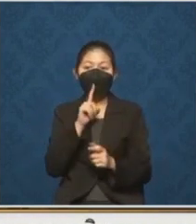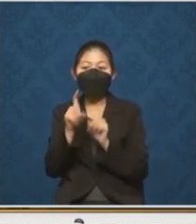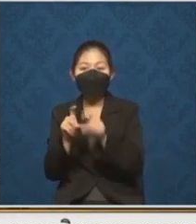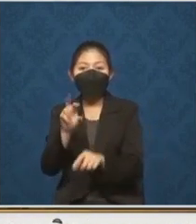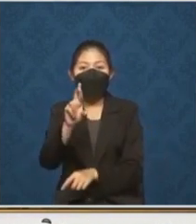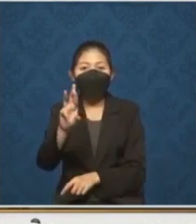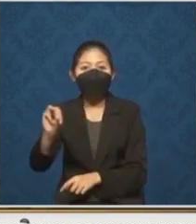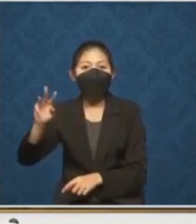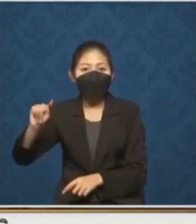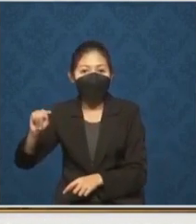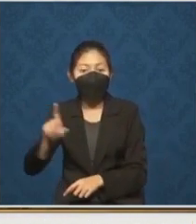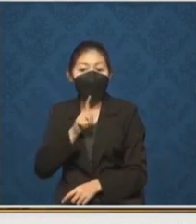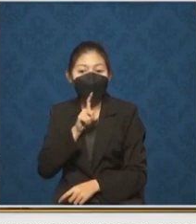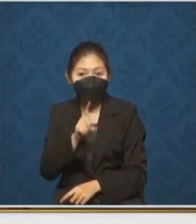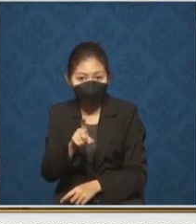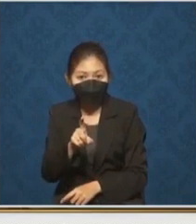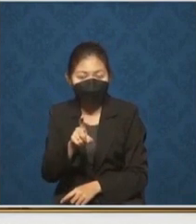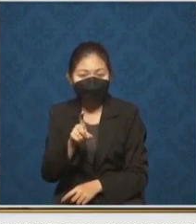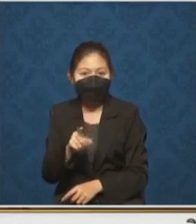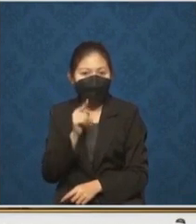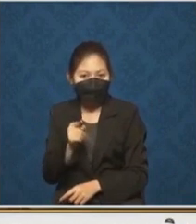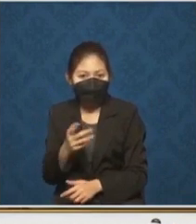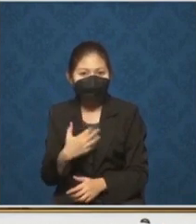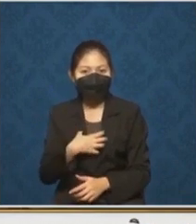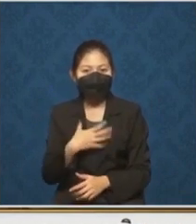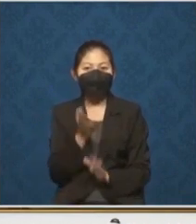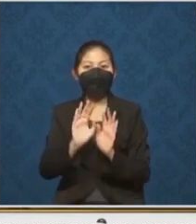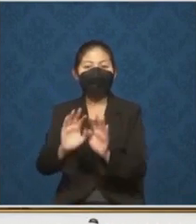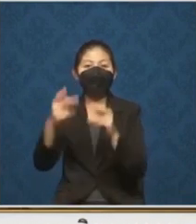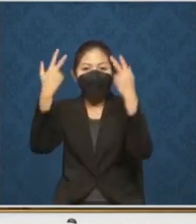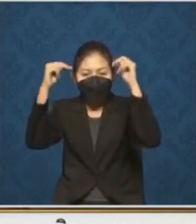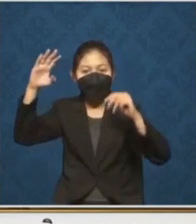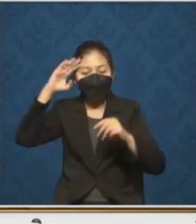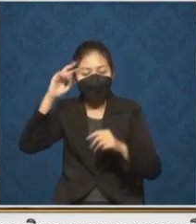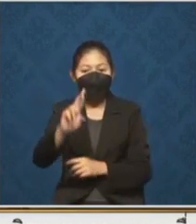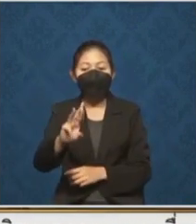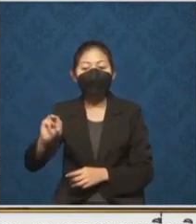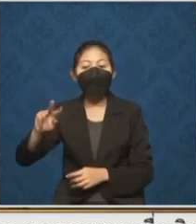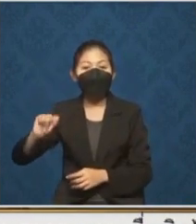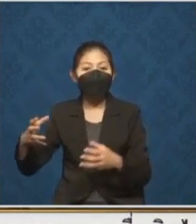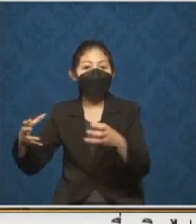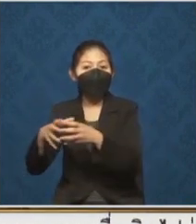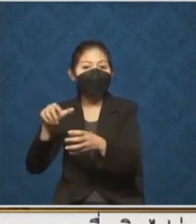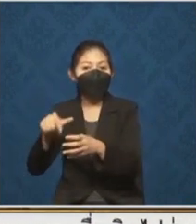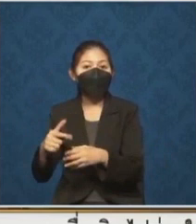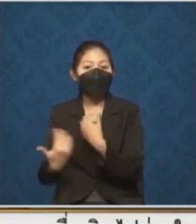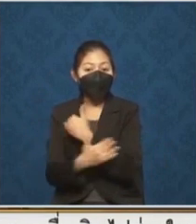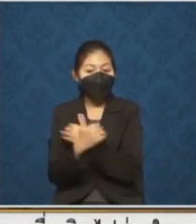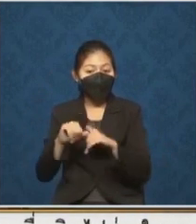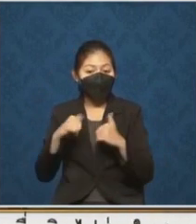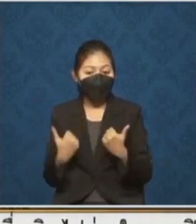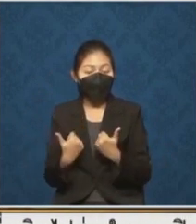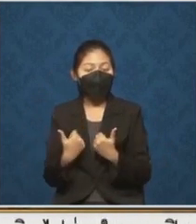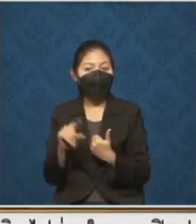และกสงถามข้อจริผมากให้ ท่านายกกับณะรัมตีได้ใช้โอกาสนี้